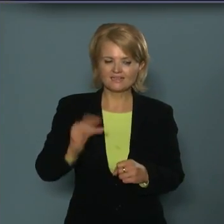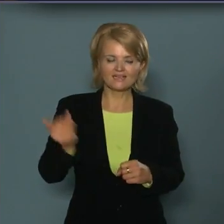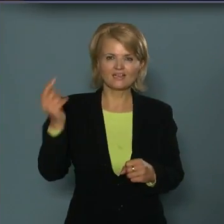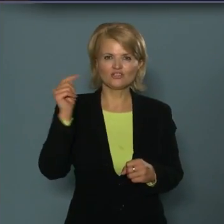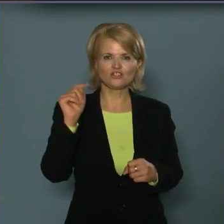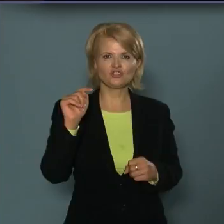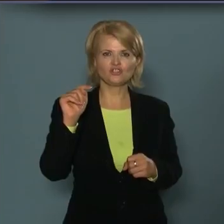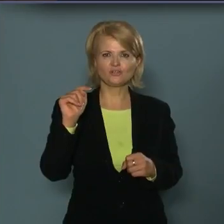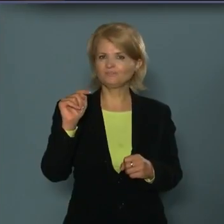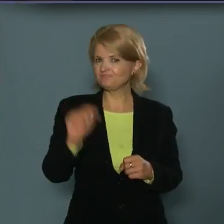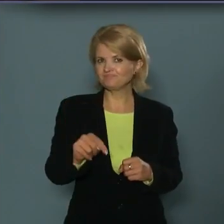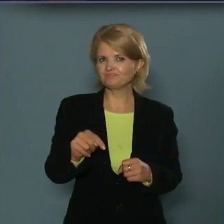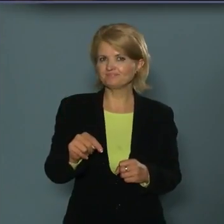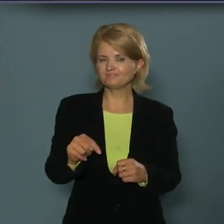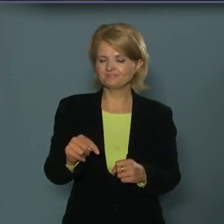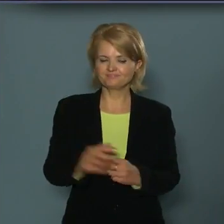nagyon...